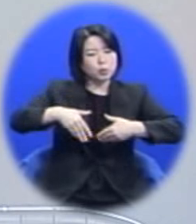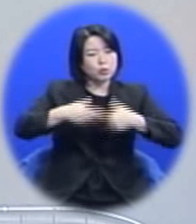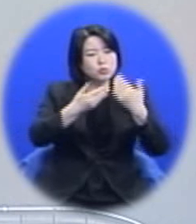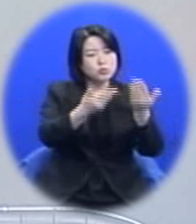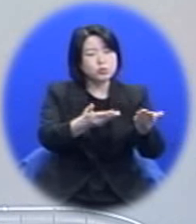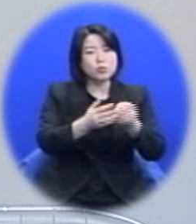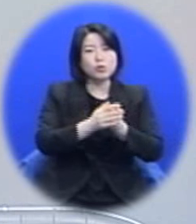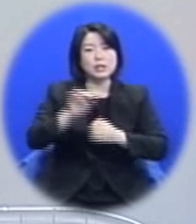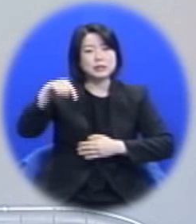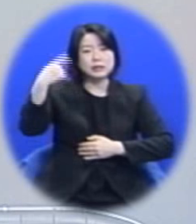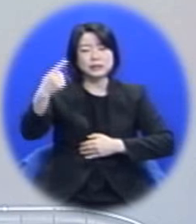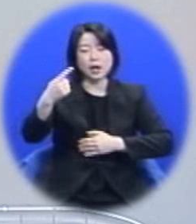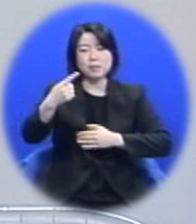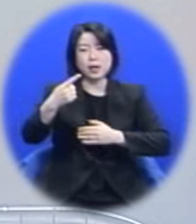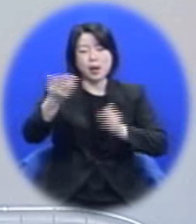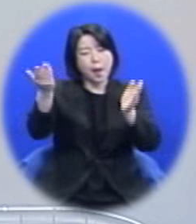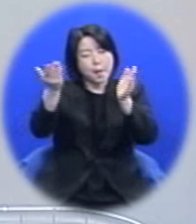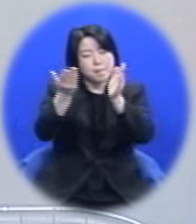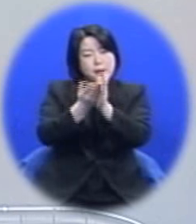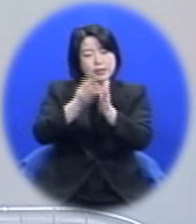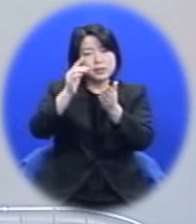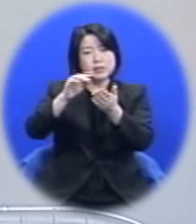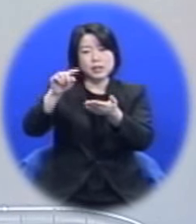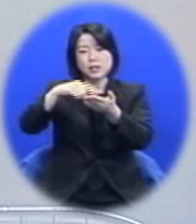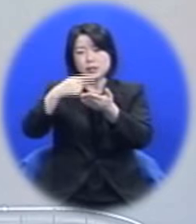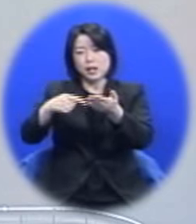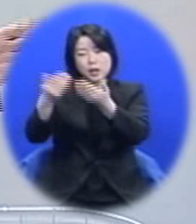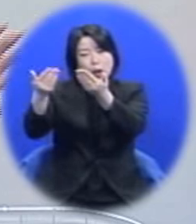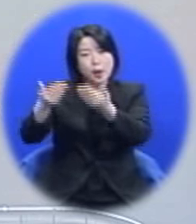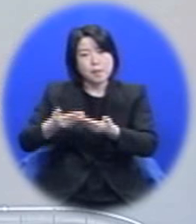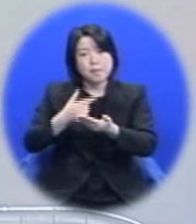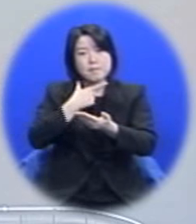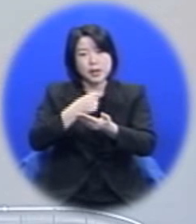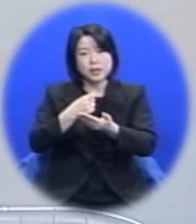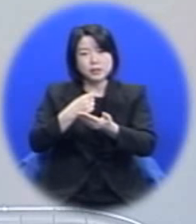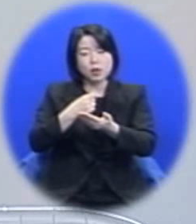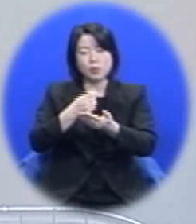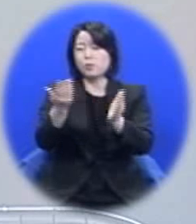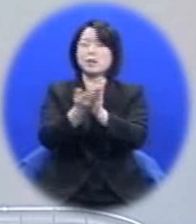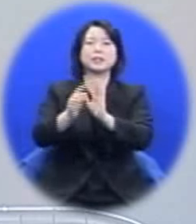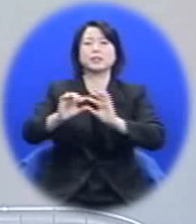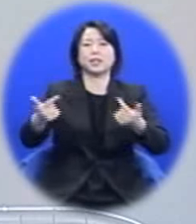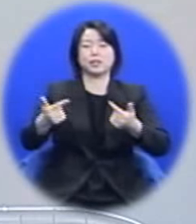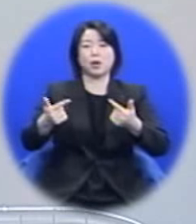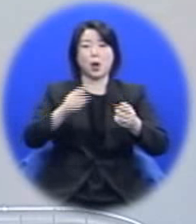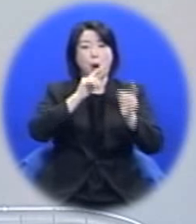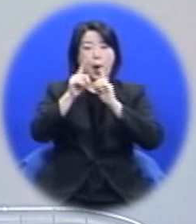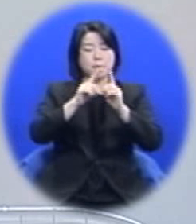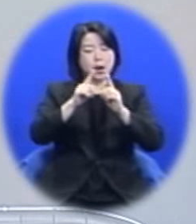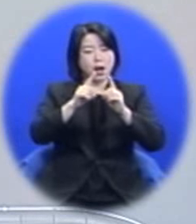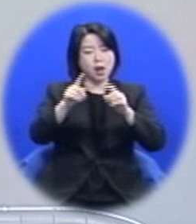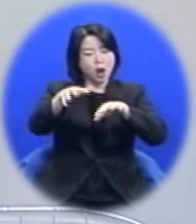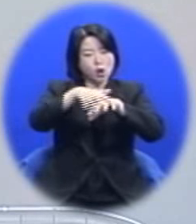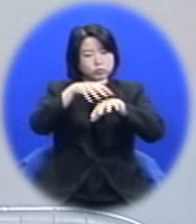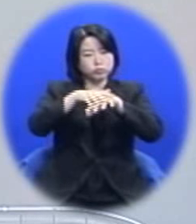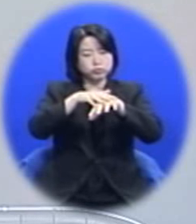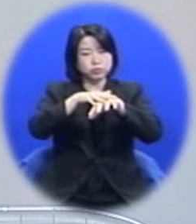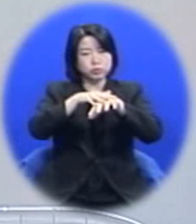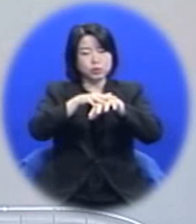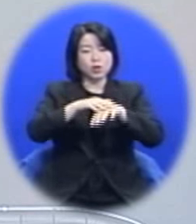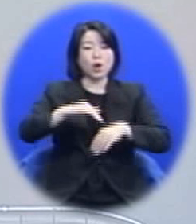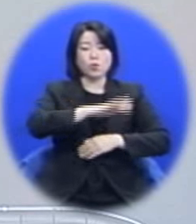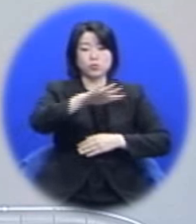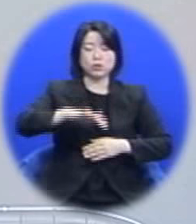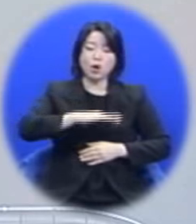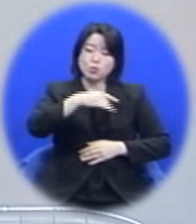그 다음에 상응하는 무슨 대가를 바라는 것과 맞지 않아요. 말 구조상으로는 우리가 우리에게 죄 지은